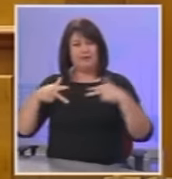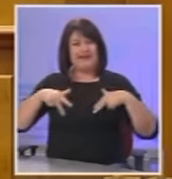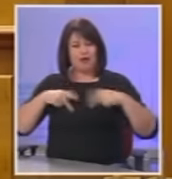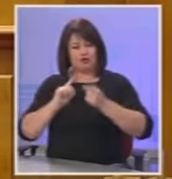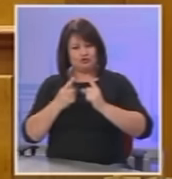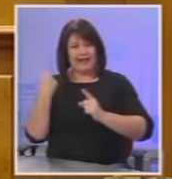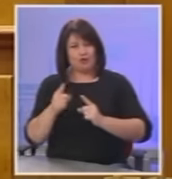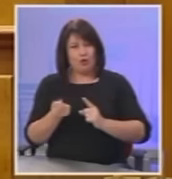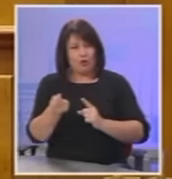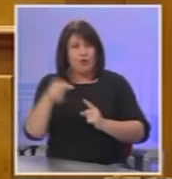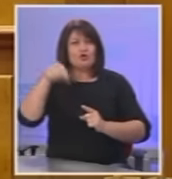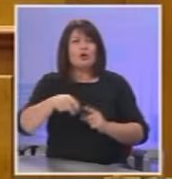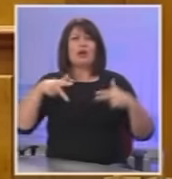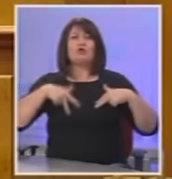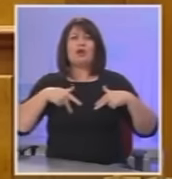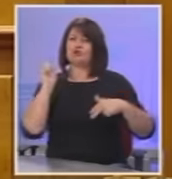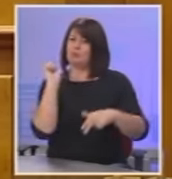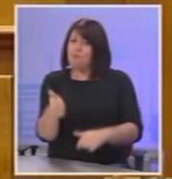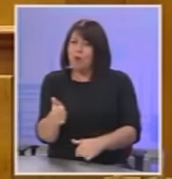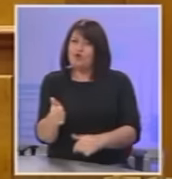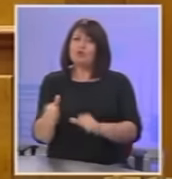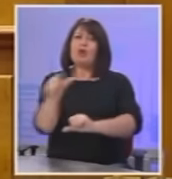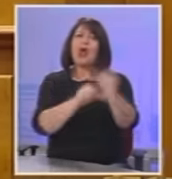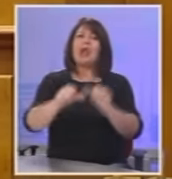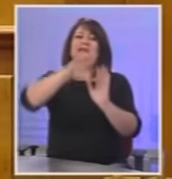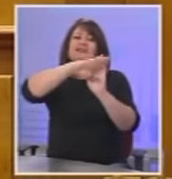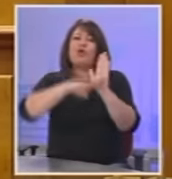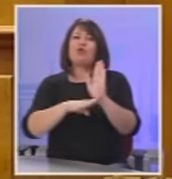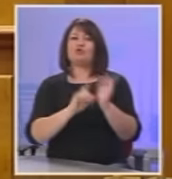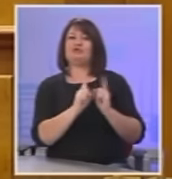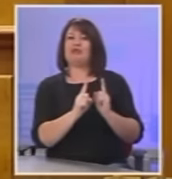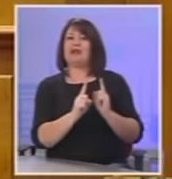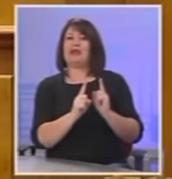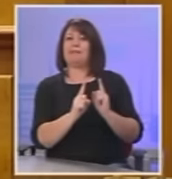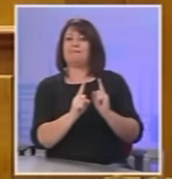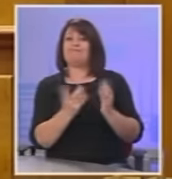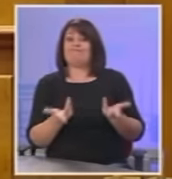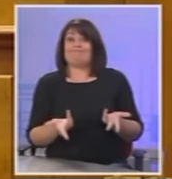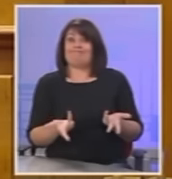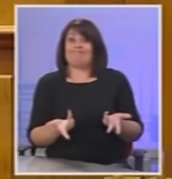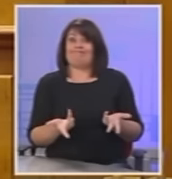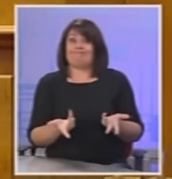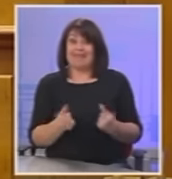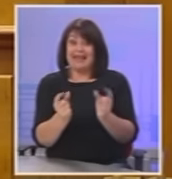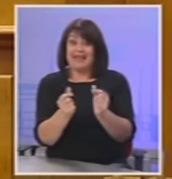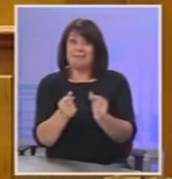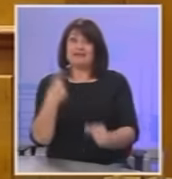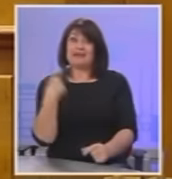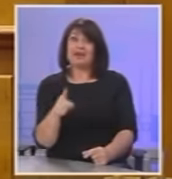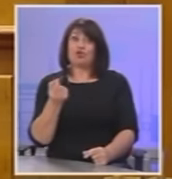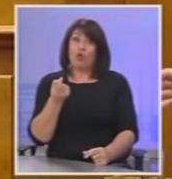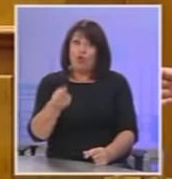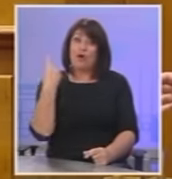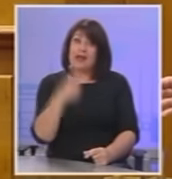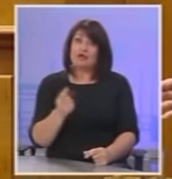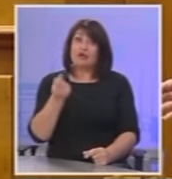τώρα έρχεται το κράτος μονομερός και αλλάζει τους όρους. Τελικά αυτή η πολυδιαφημισμένη ρύθμιση των 100 δόσεων